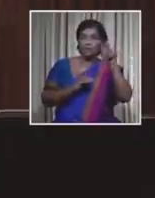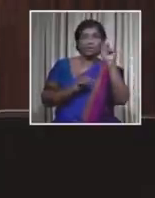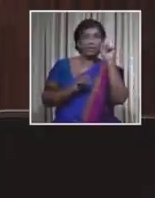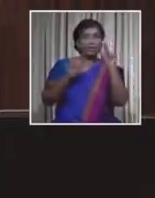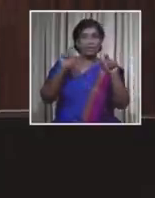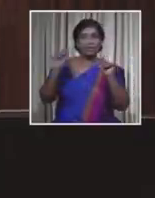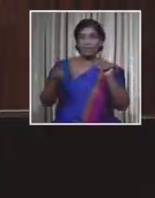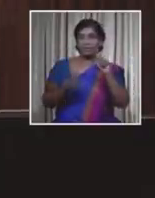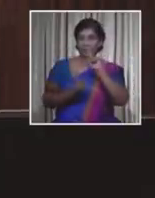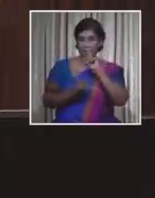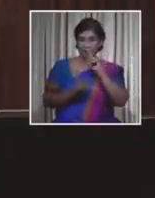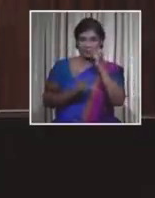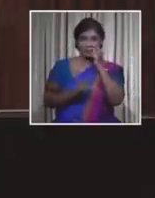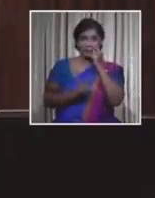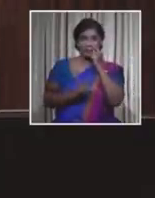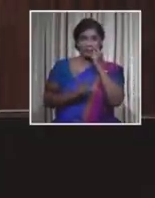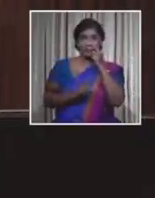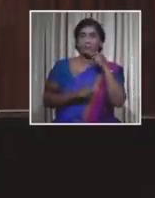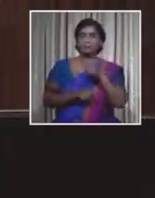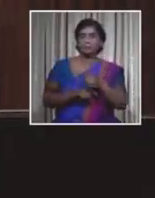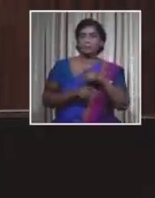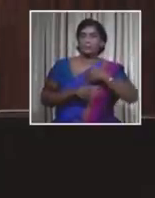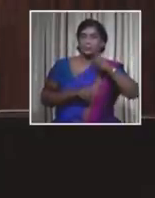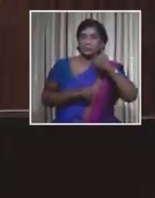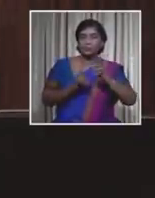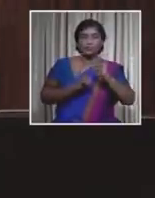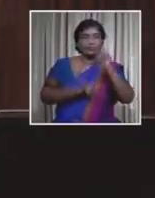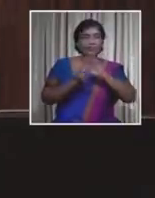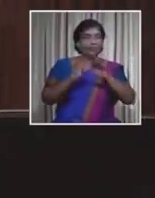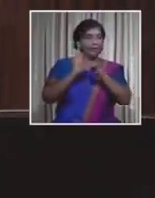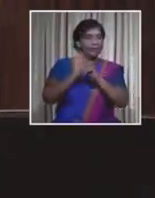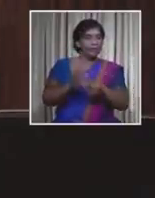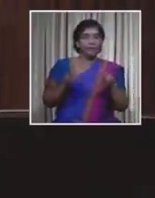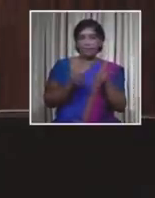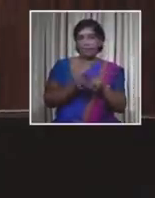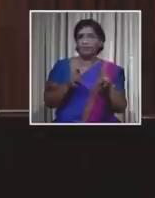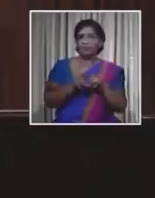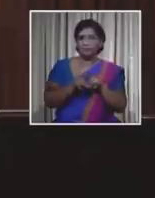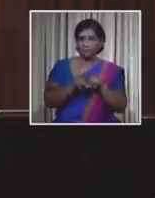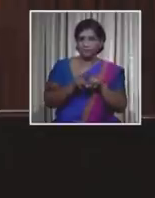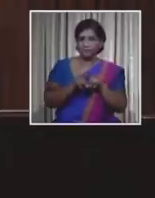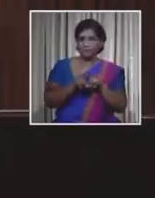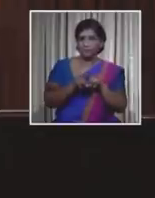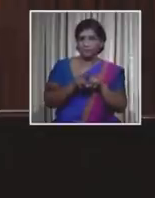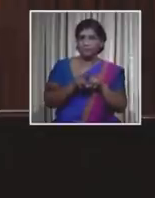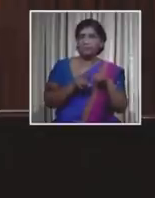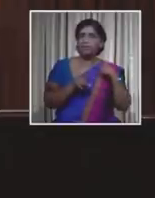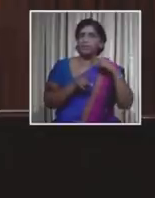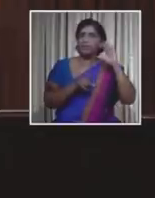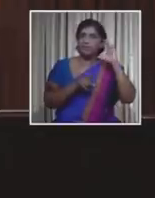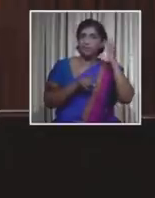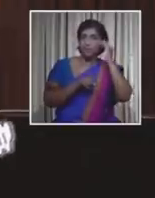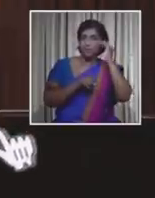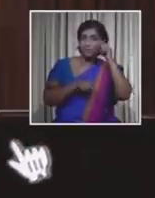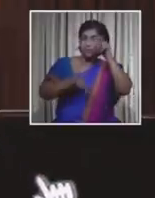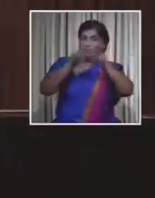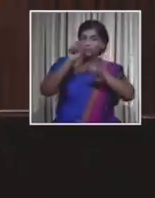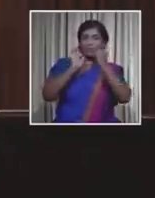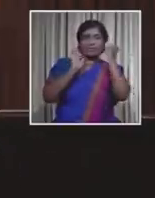සඳහන් කරමින් මෙම උත්තරීතර සභාවට අගෞරවයක් වන අයුරින් විශේෂයෙන්ම කාන්තා